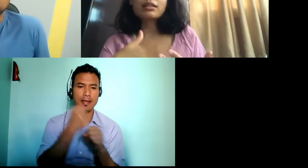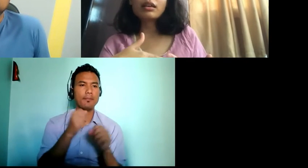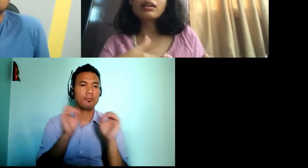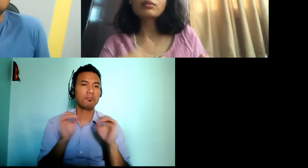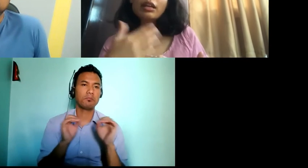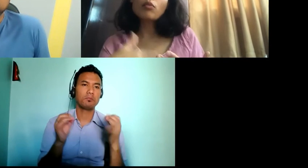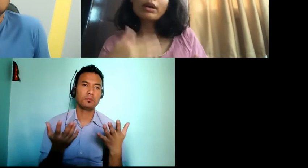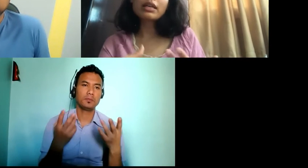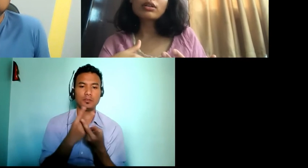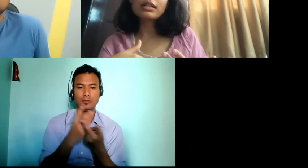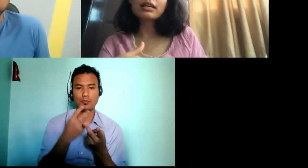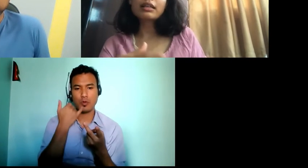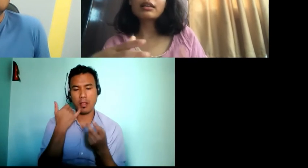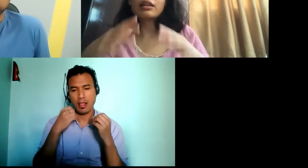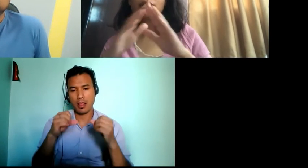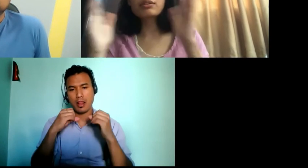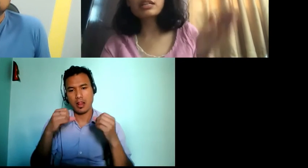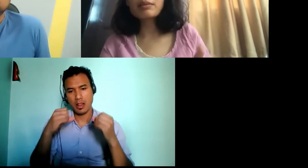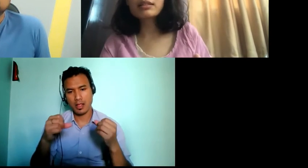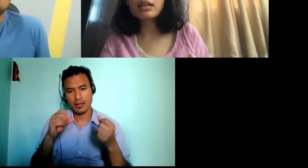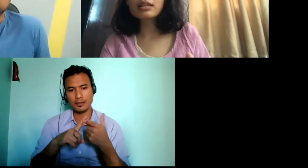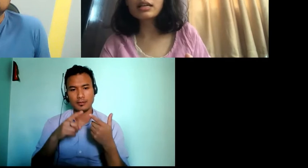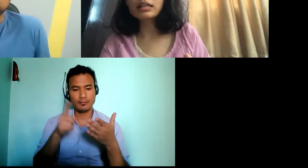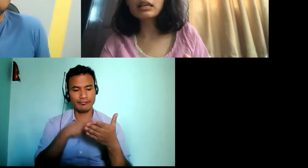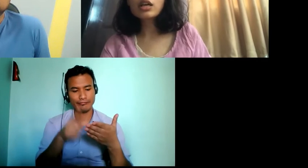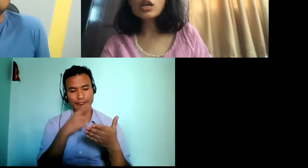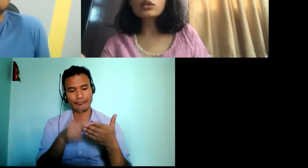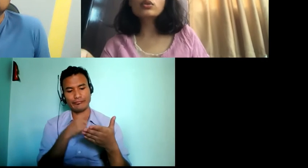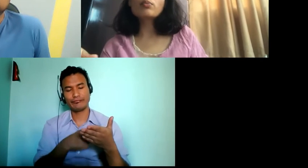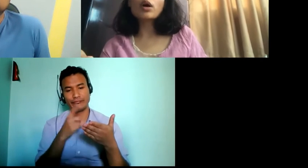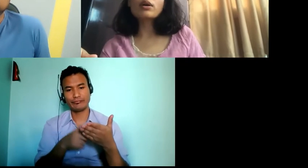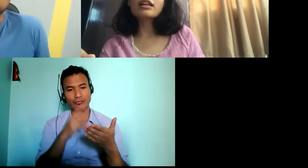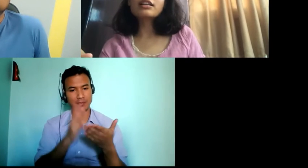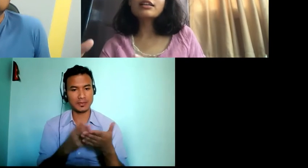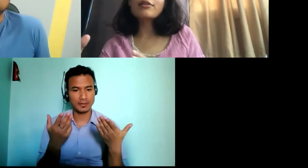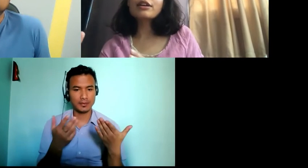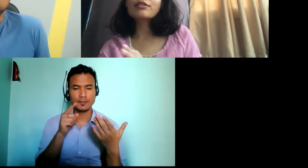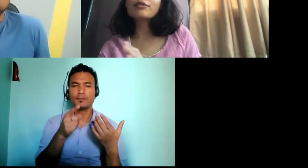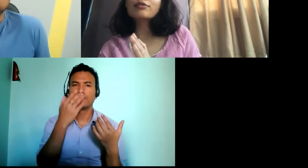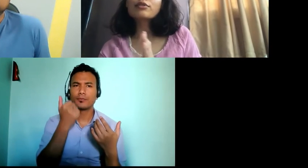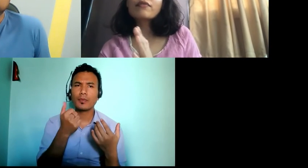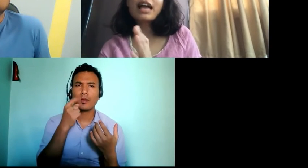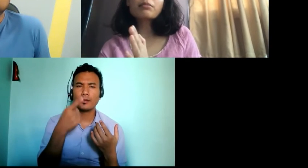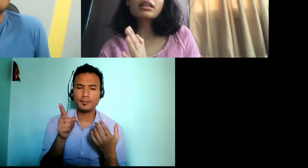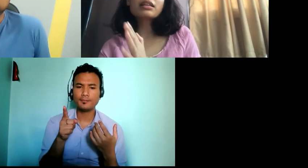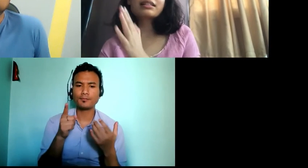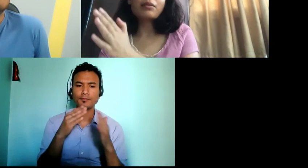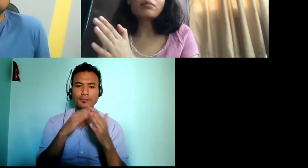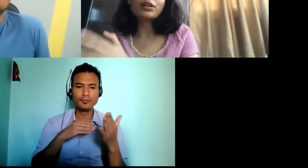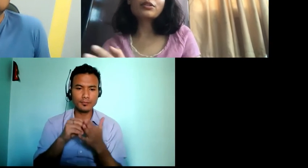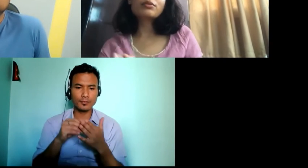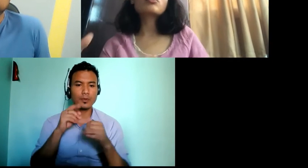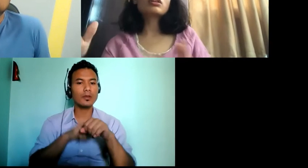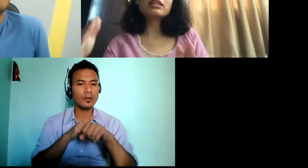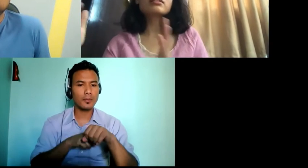भने जस्तै कि धेरै मोबाइलै चलिराख्ने, धेरै स्क्रिनै मात्रै हेरिराख्ने. सो त्यो भएको कारणले चाहिँ एउटा यो जुन फ्यामिली टाइम